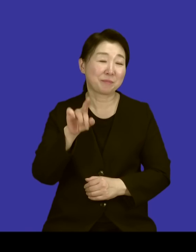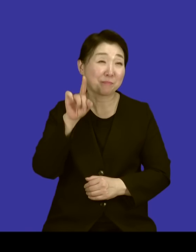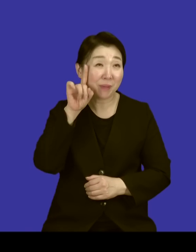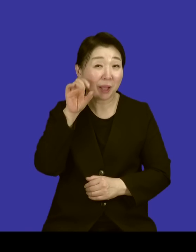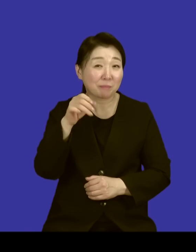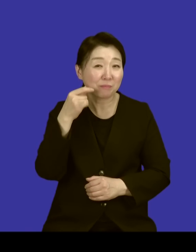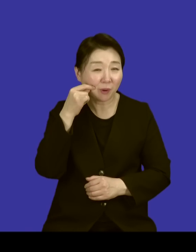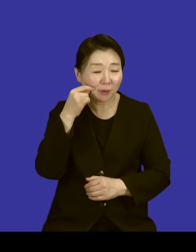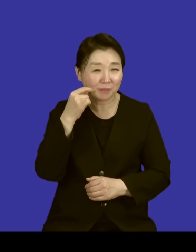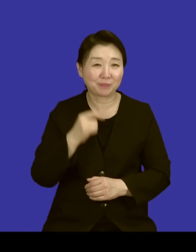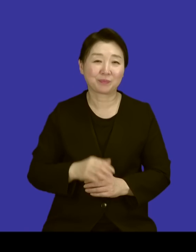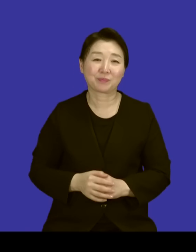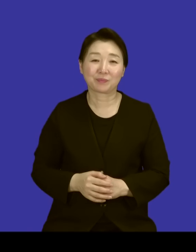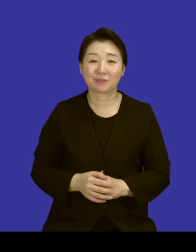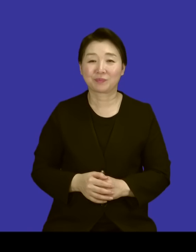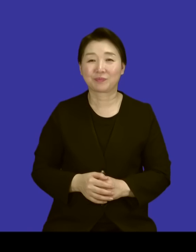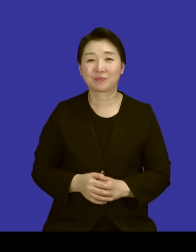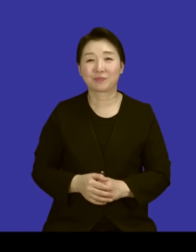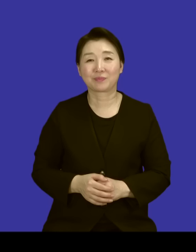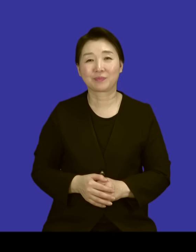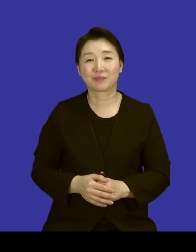가볍게 지나가면 하나는